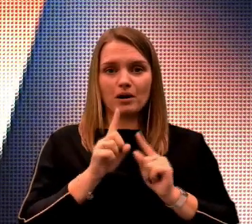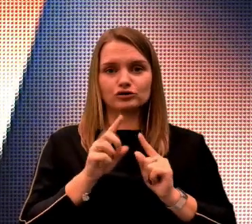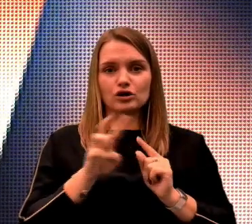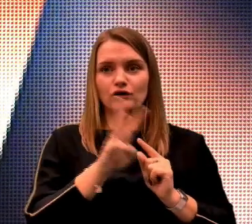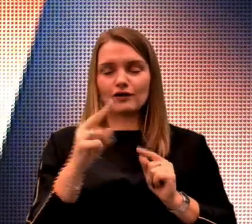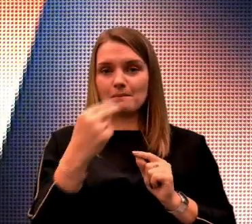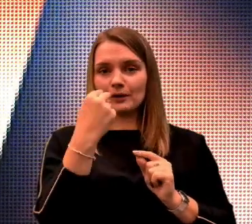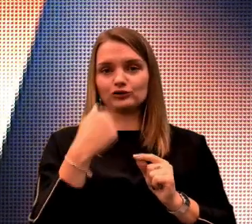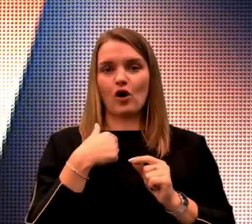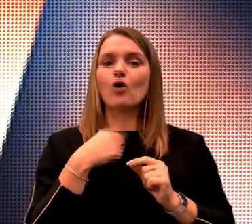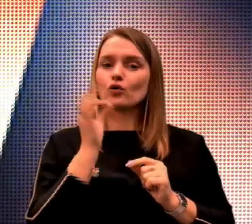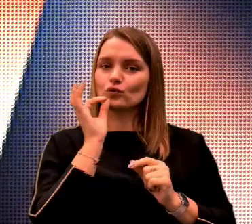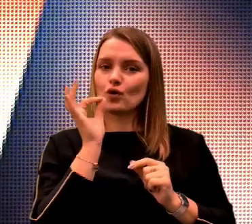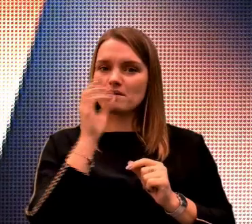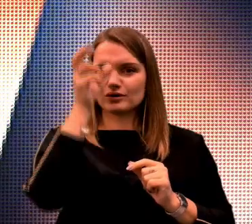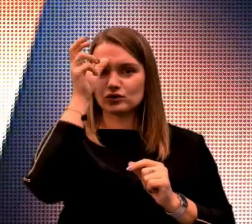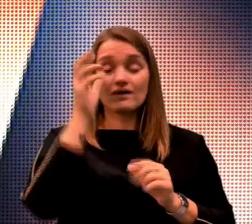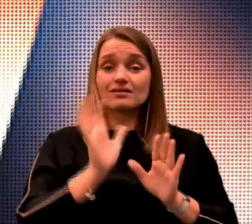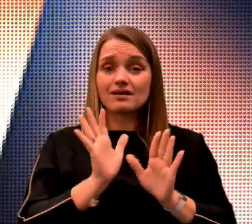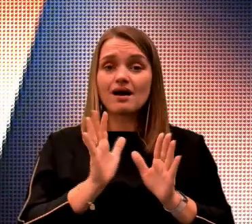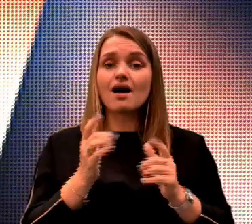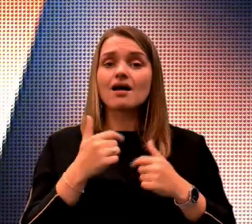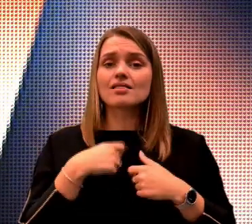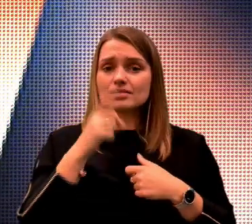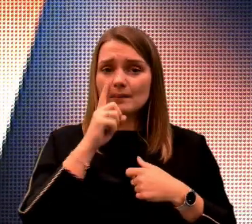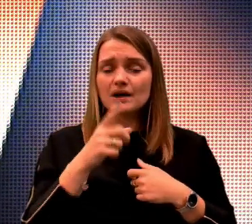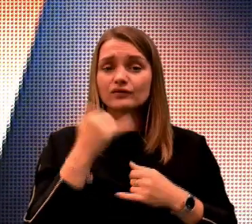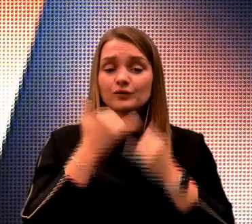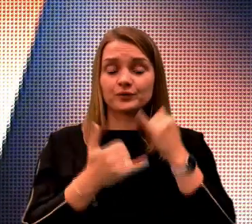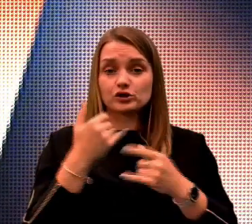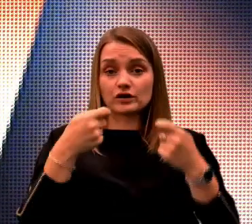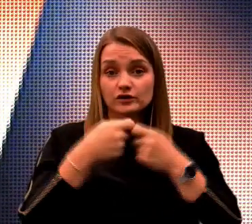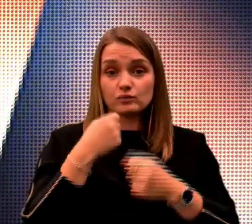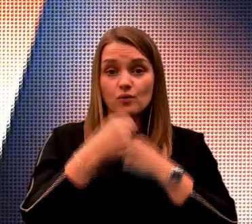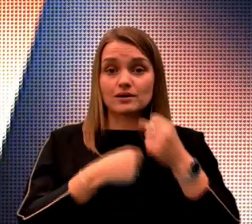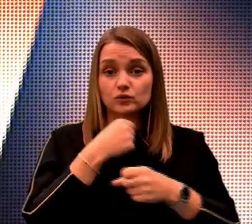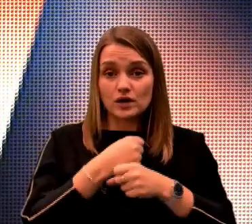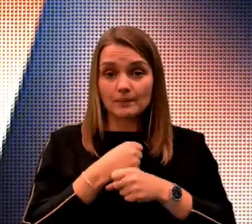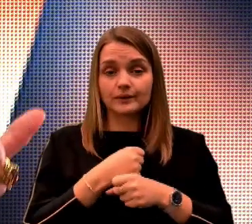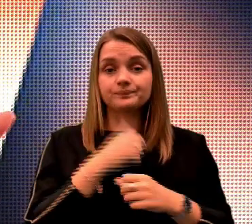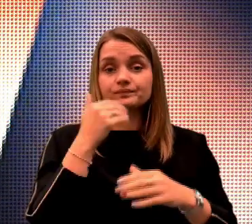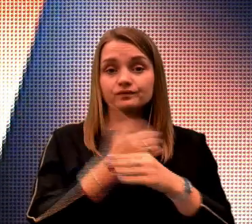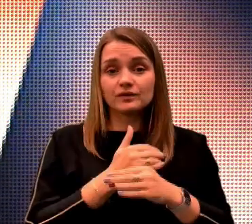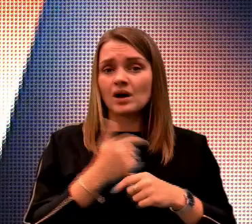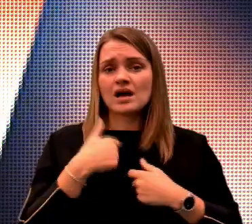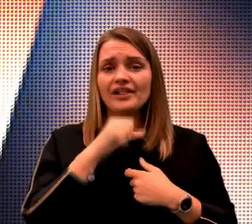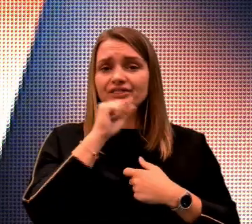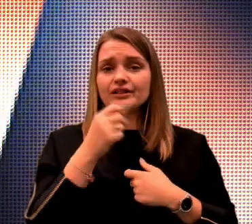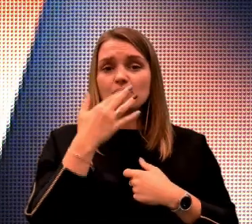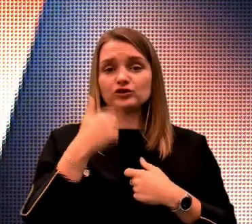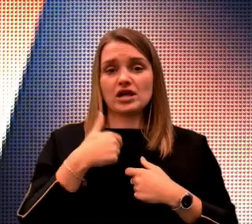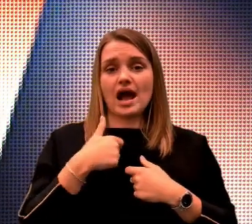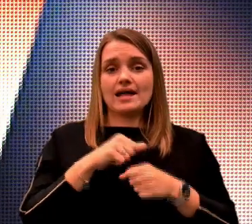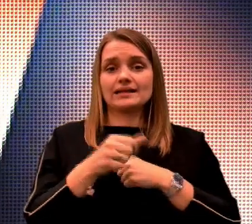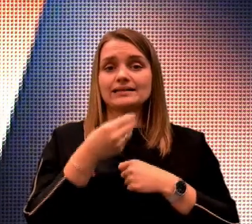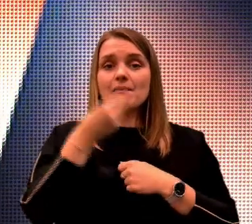Ale naprawdę to jest, jeżeli współpracujemy w firmie, to ja mówię, że ja ani nie jestem lepsza, ani gorsza od was.